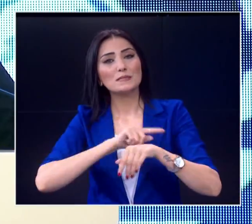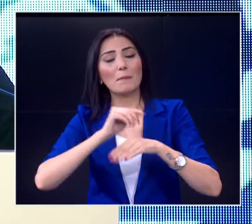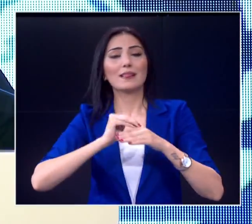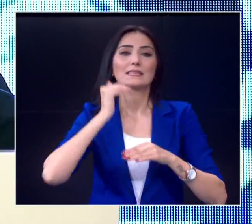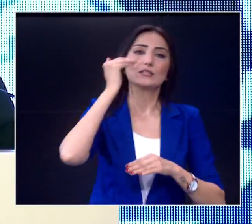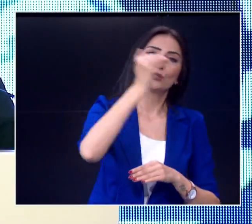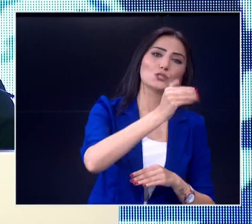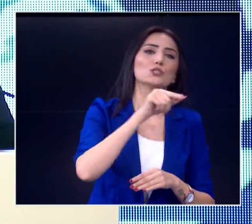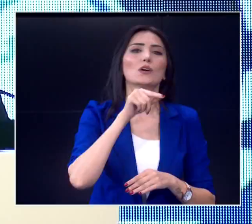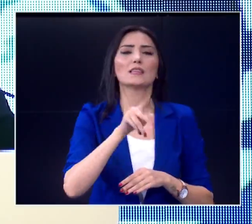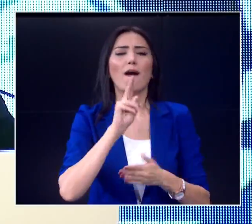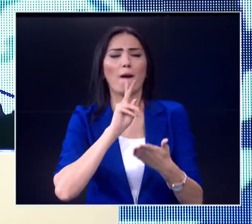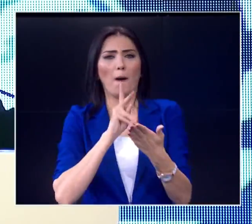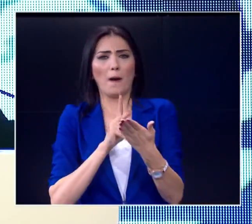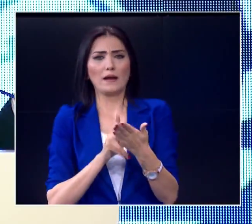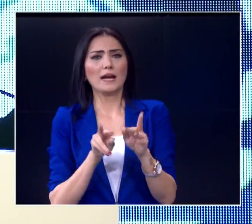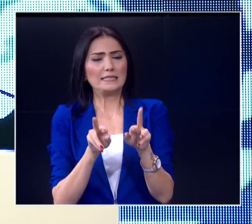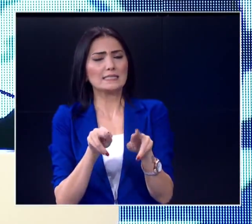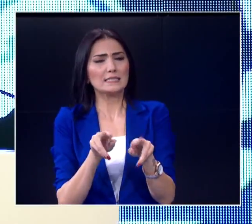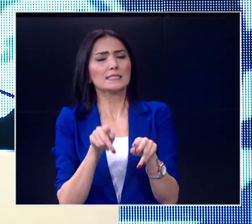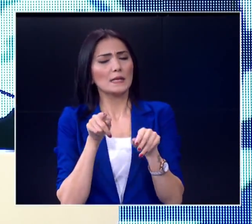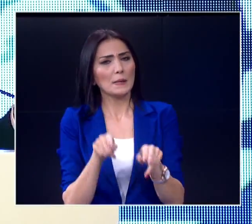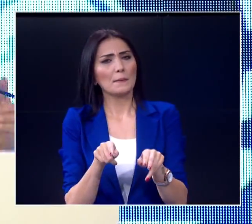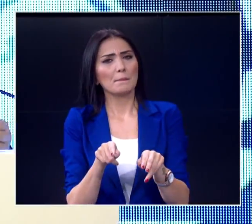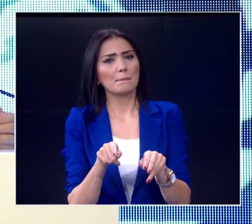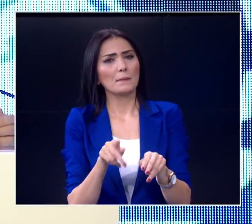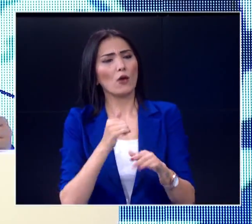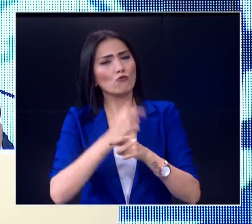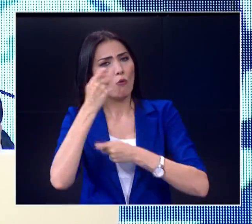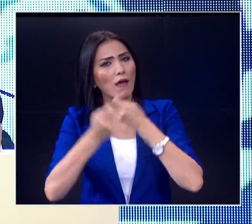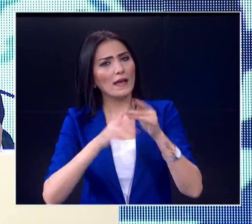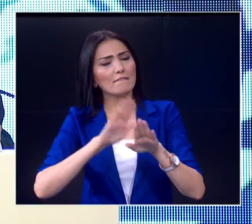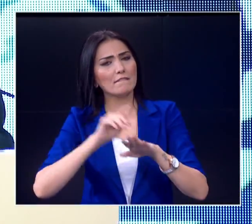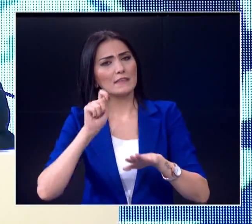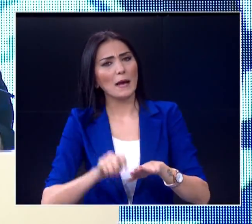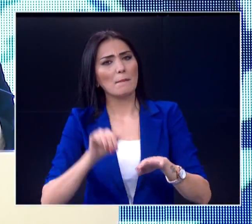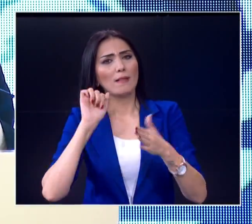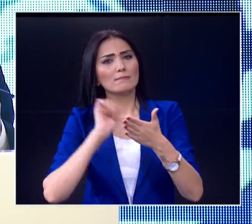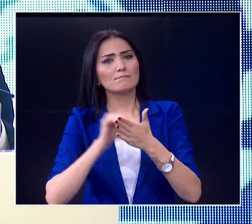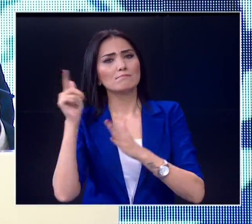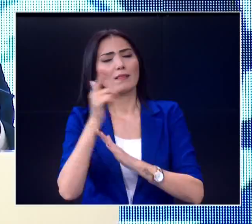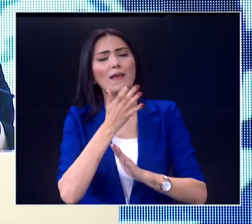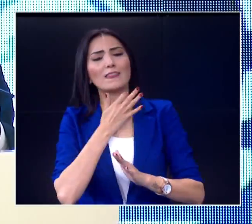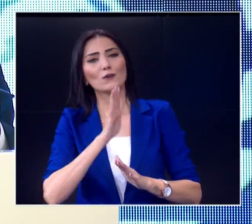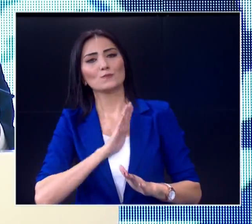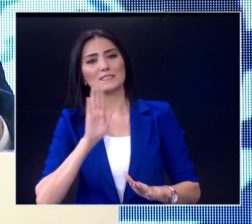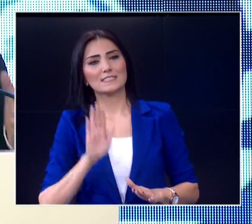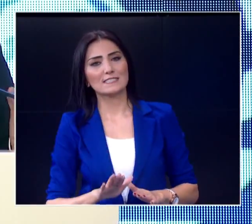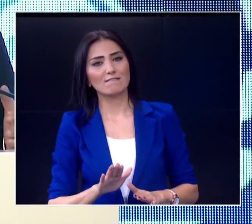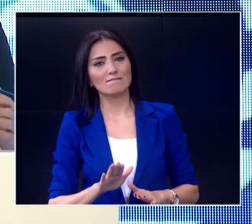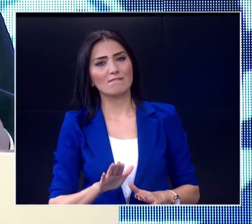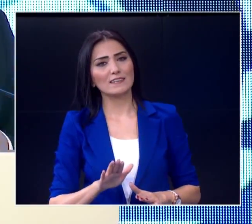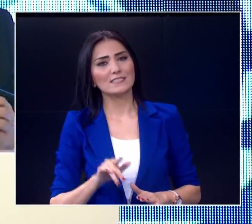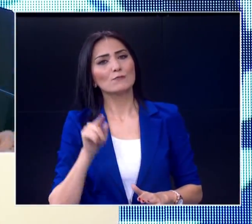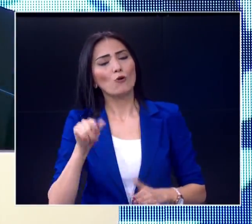da istikrarlı bir şekilde görev yapan medyaya ihtiyacımız var. Aksi